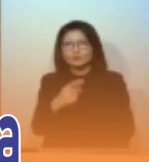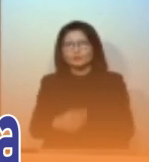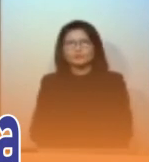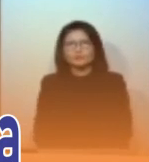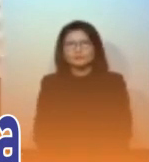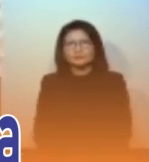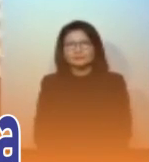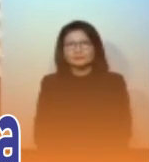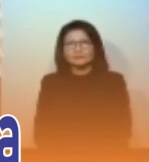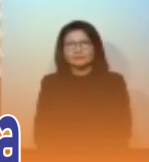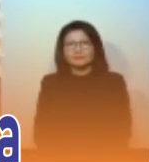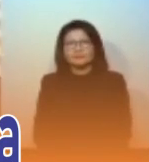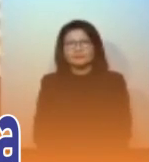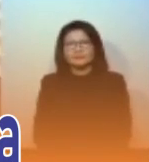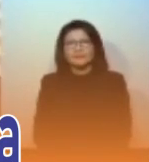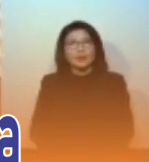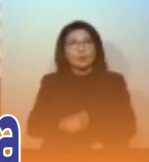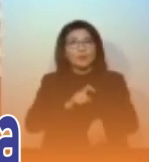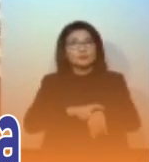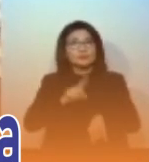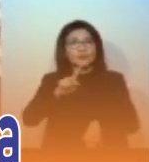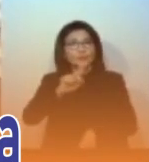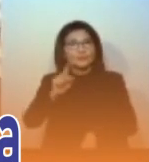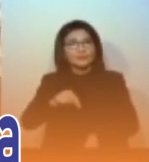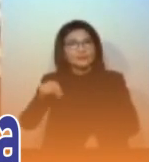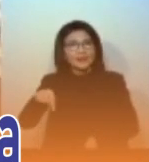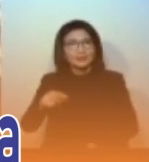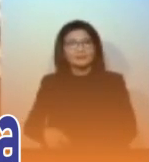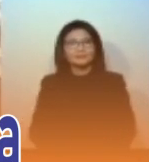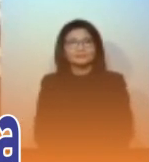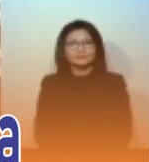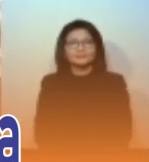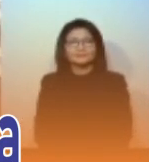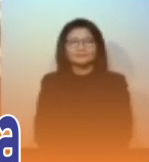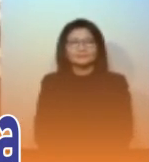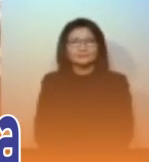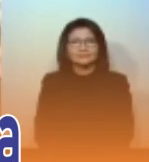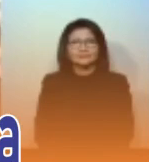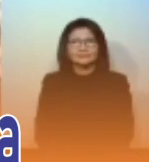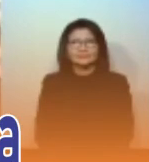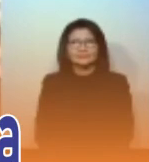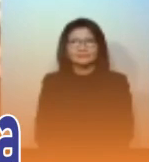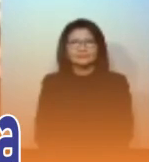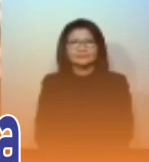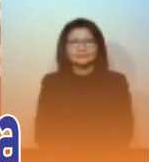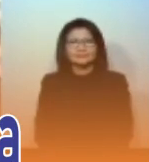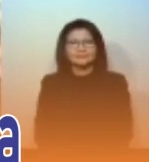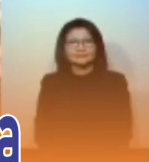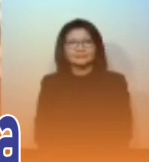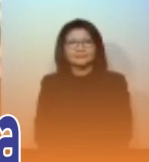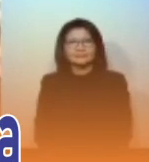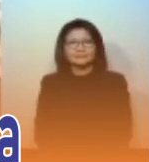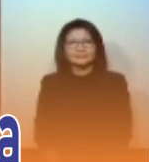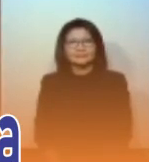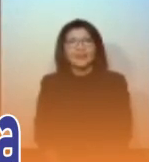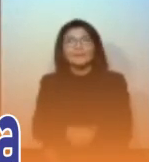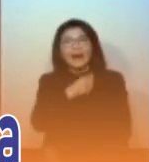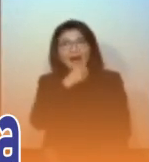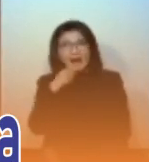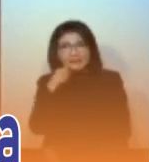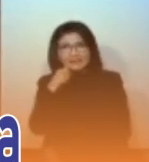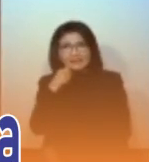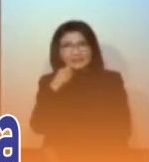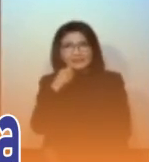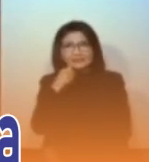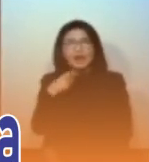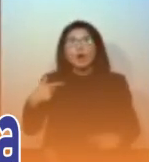Dan waktu Bapak 1 menit dimulai dari sekarang. Mas Anies pernah menjadi ibu kota, gubernur ibu